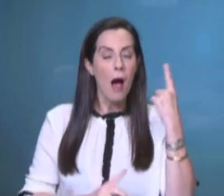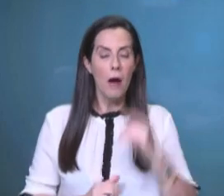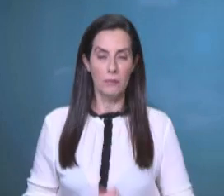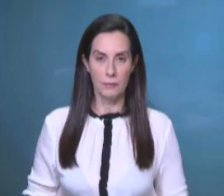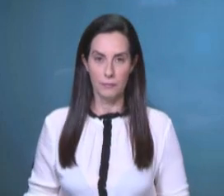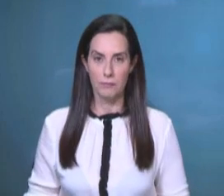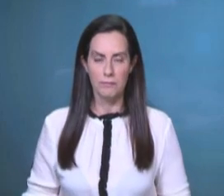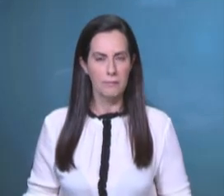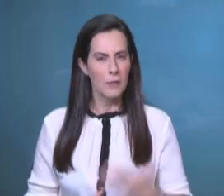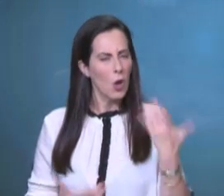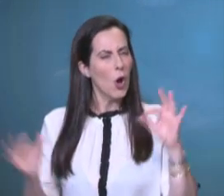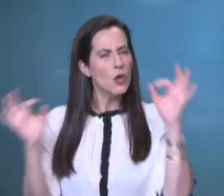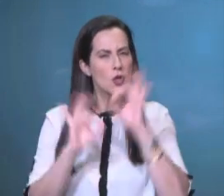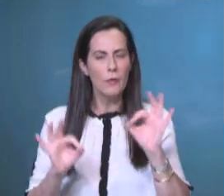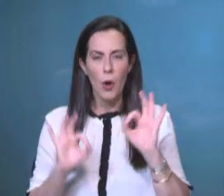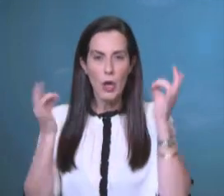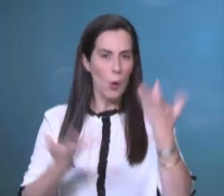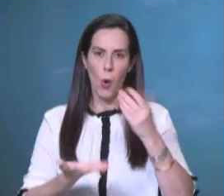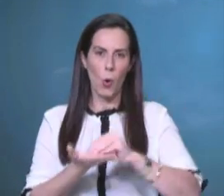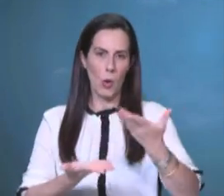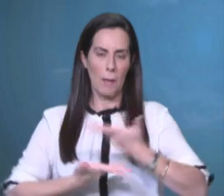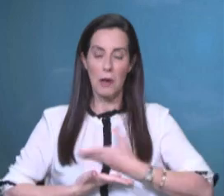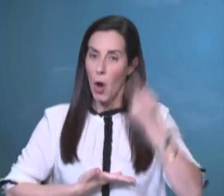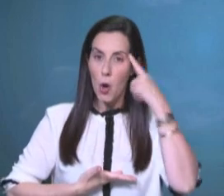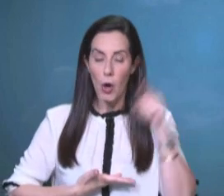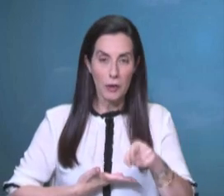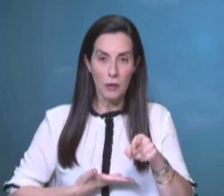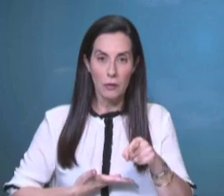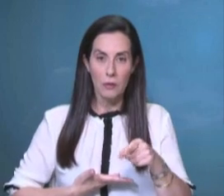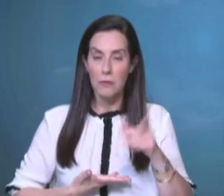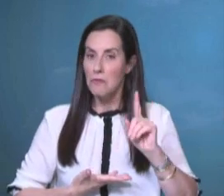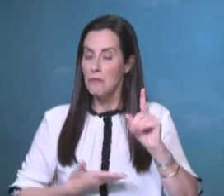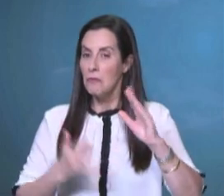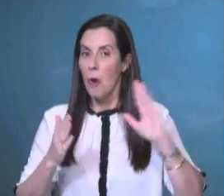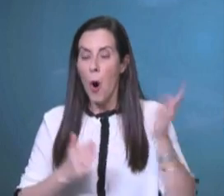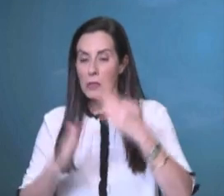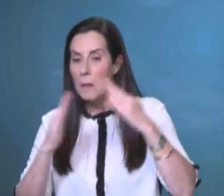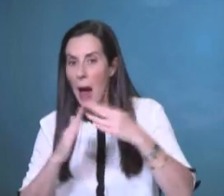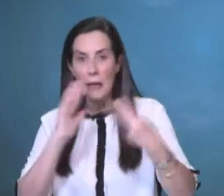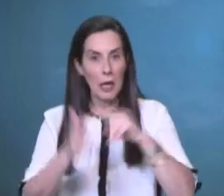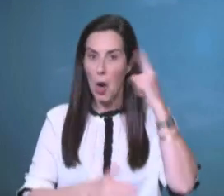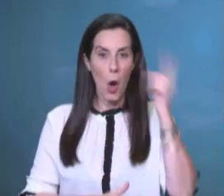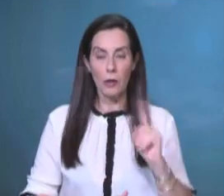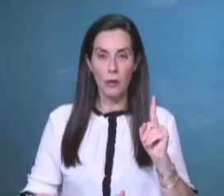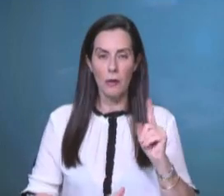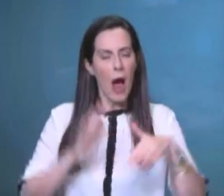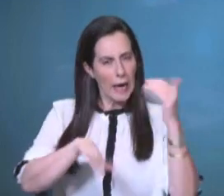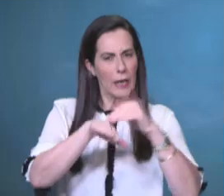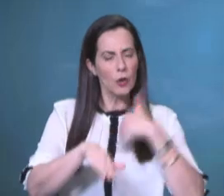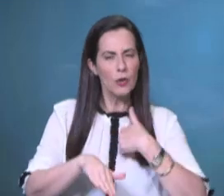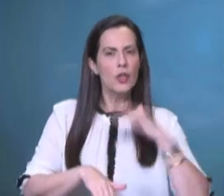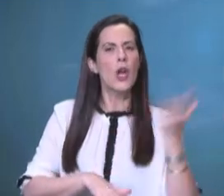היה שום דבר רשמי, לא הודיעו לנו. לא ידעתי שעומדים להרוס בית או חדר או מה עומדים להרוס. התקענו אחר כך שהרסו את